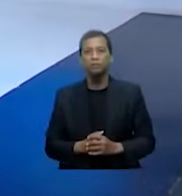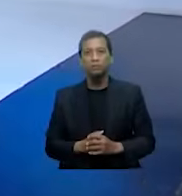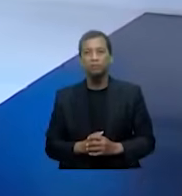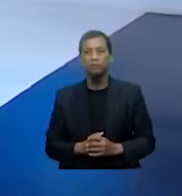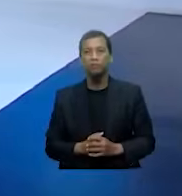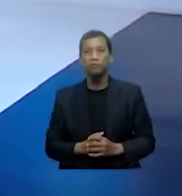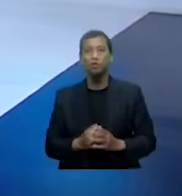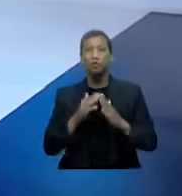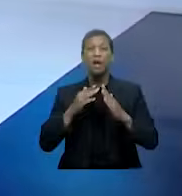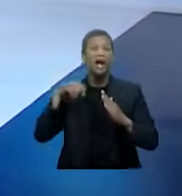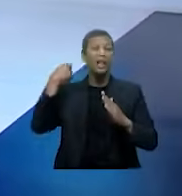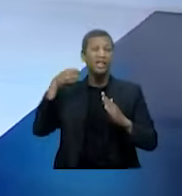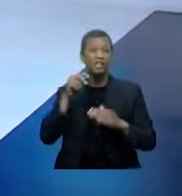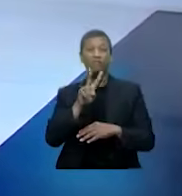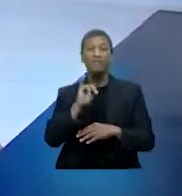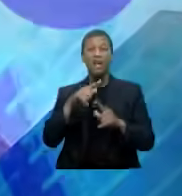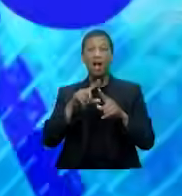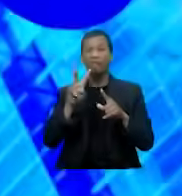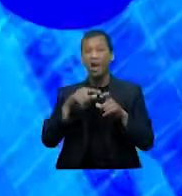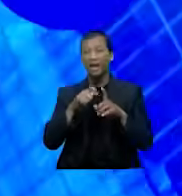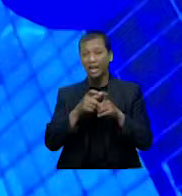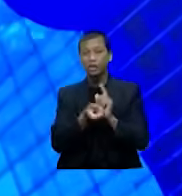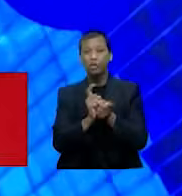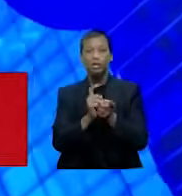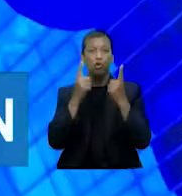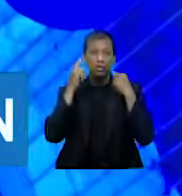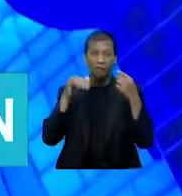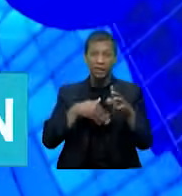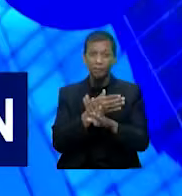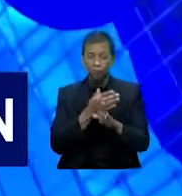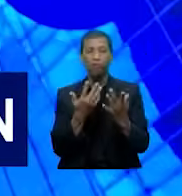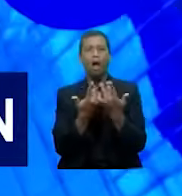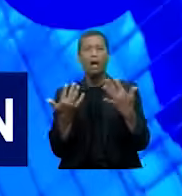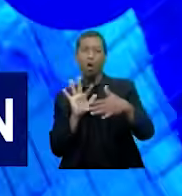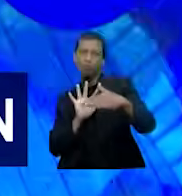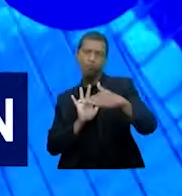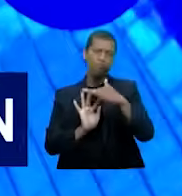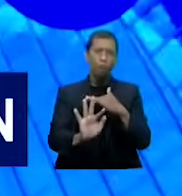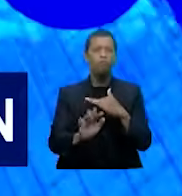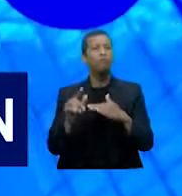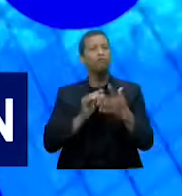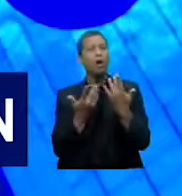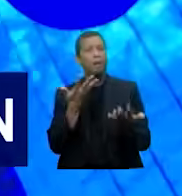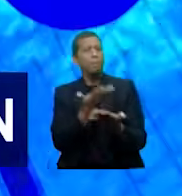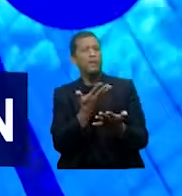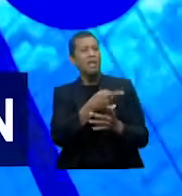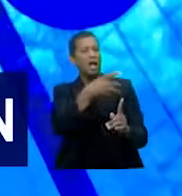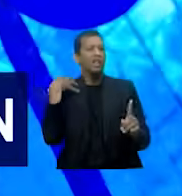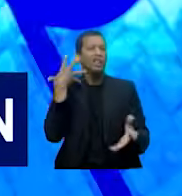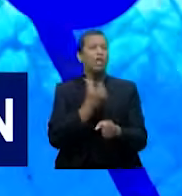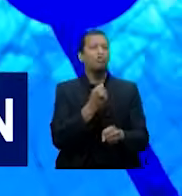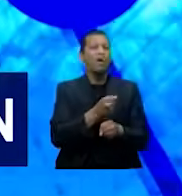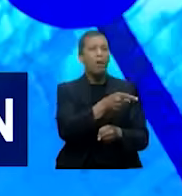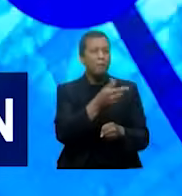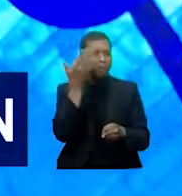Rumah artis Via Valen di Sidoarjo, Jawa Timur digeruduk warga. Warga meminta pertanggungjawaban keluarga Via Valen terkait dugaan